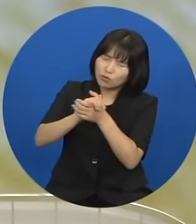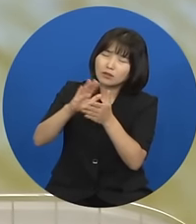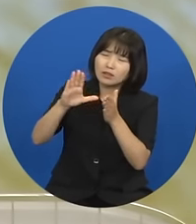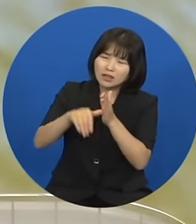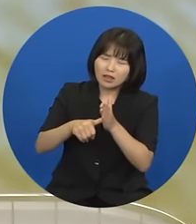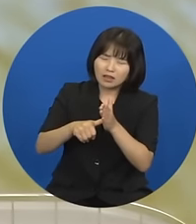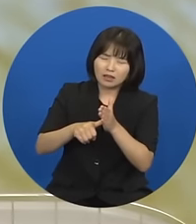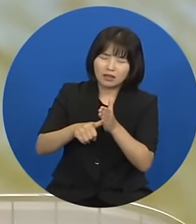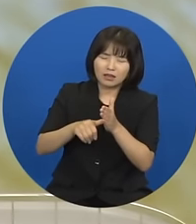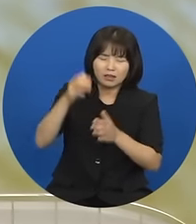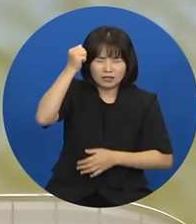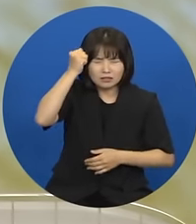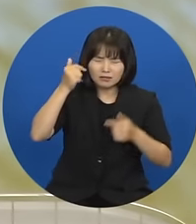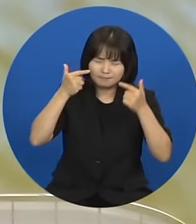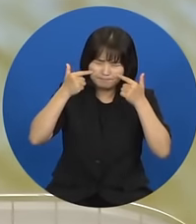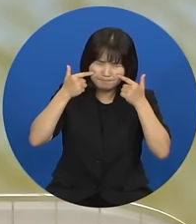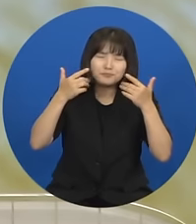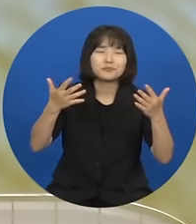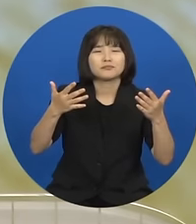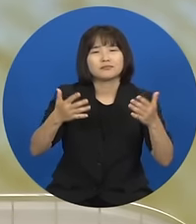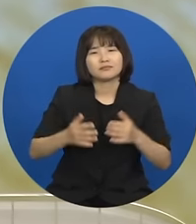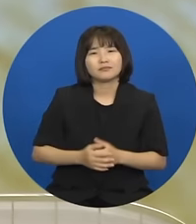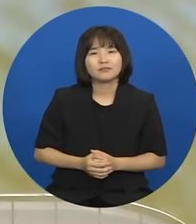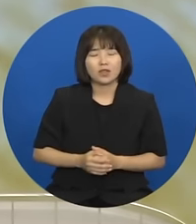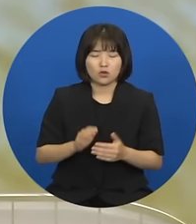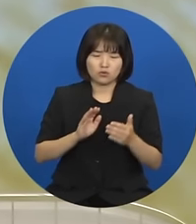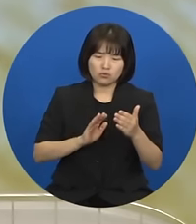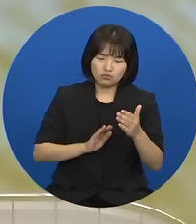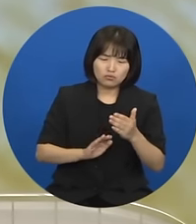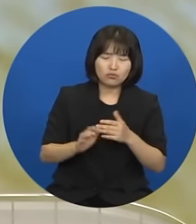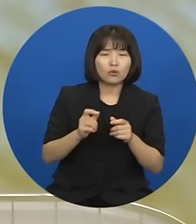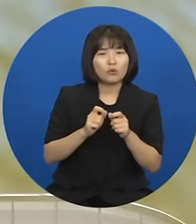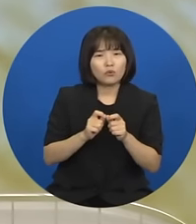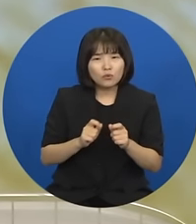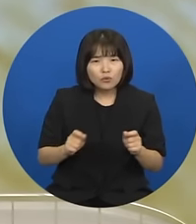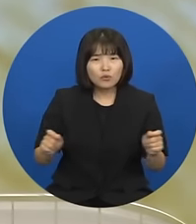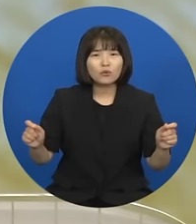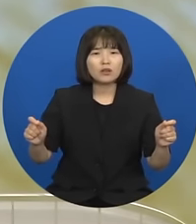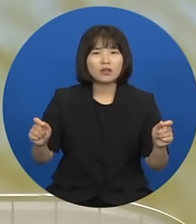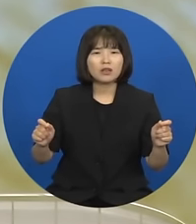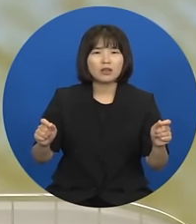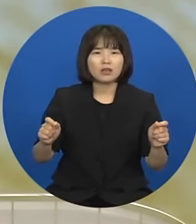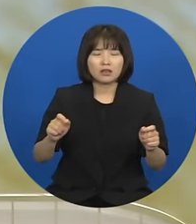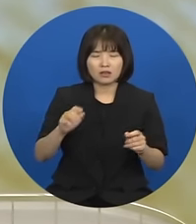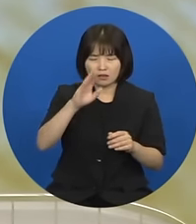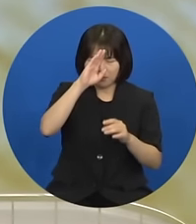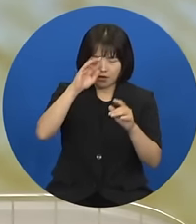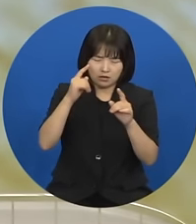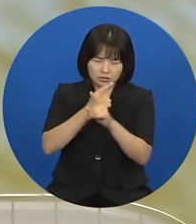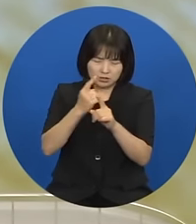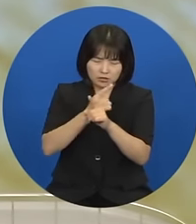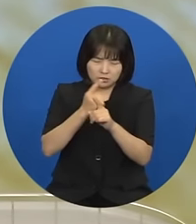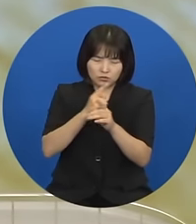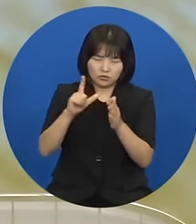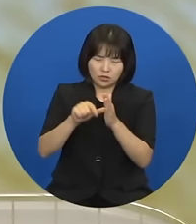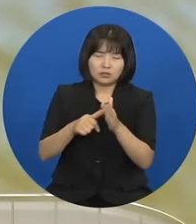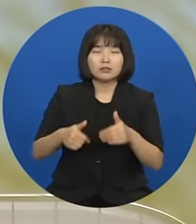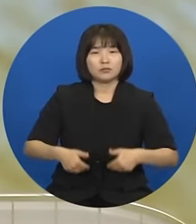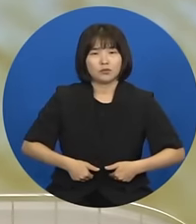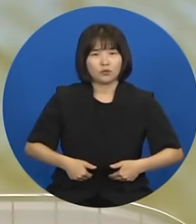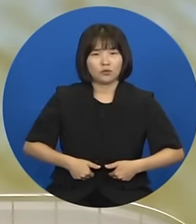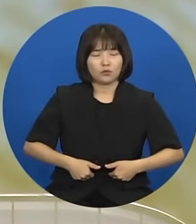선명합니다. 이후에도 참 오랜 시간 치료하는 시간이 필요했습니다.